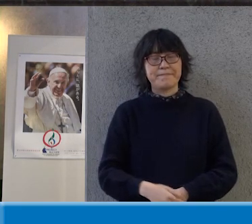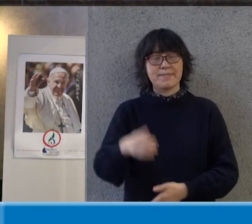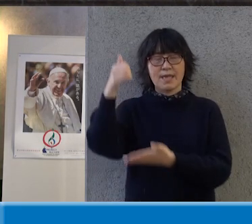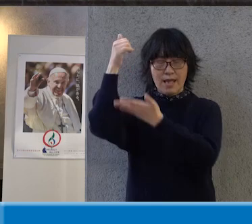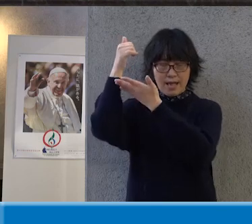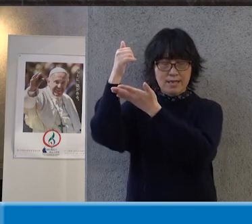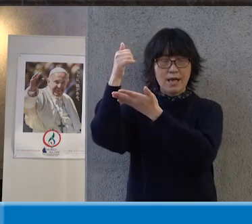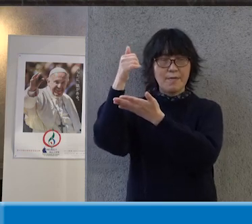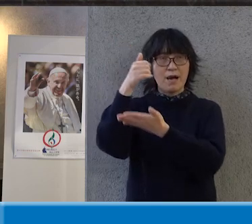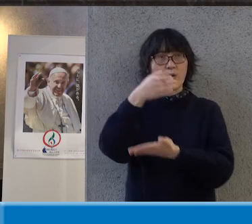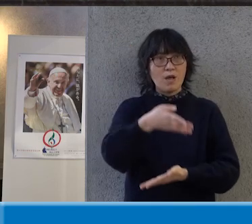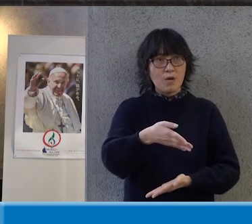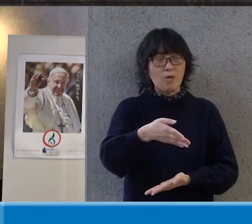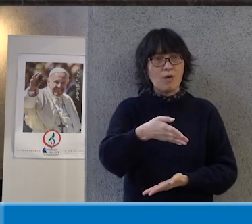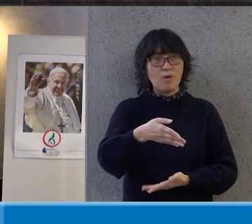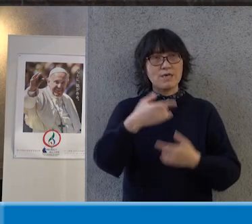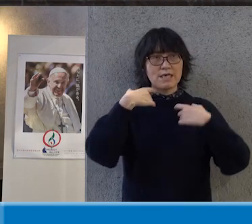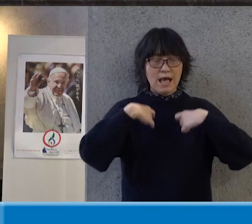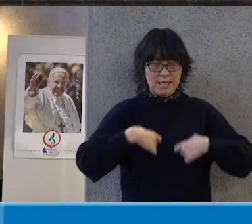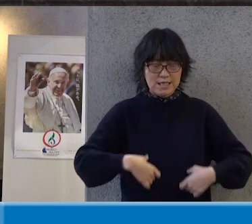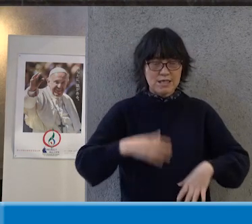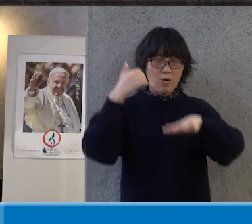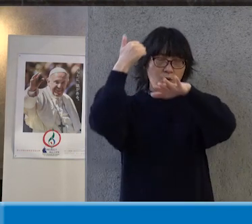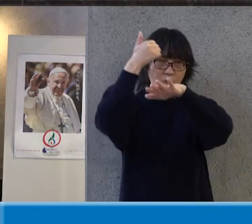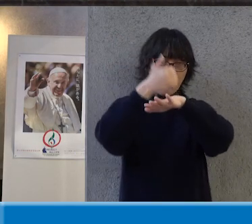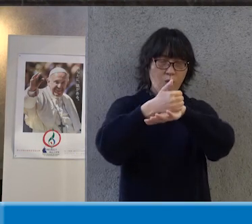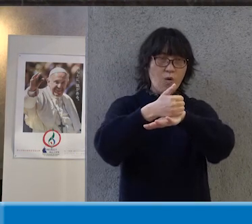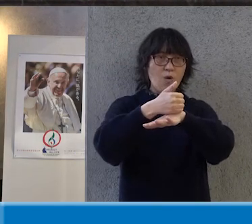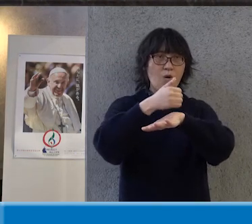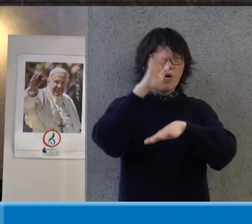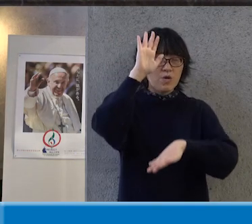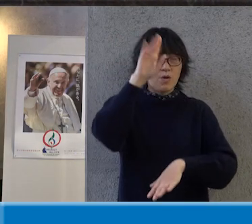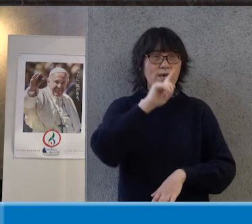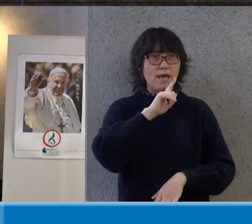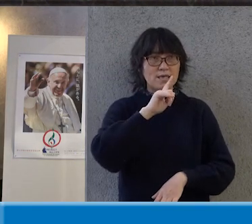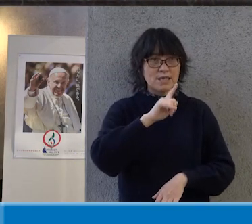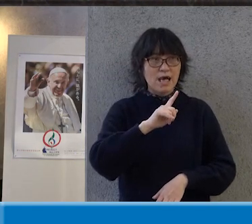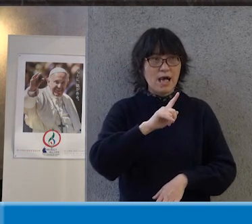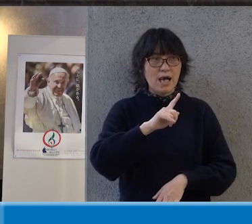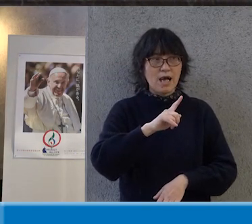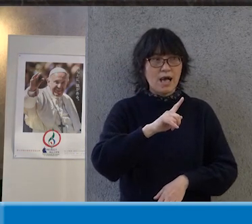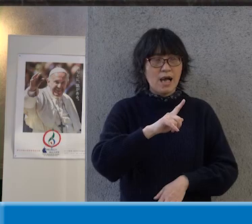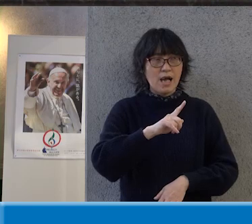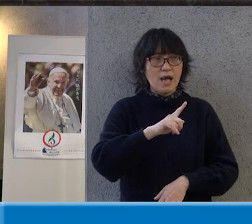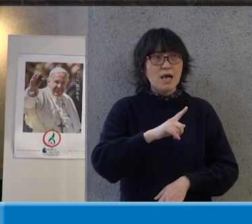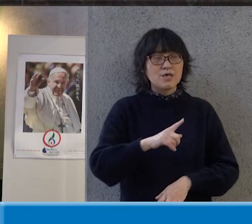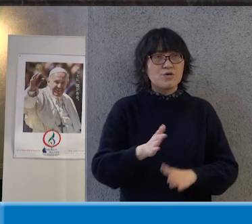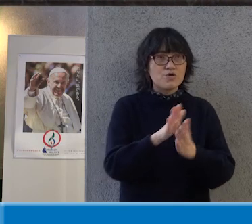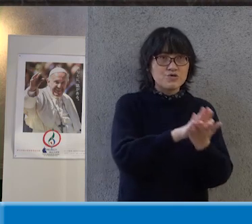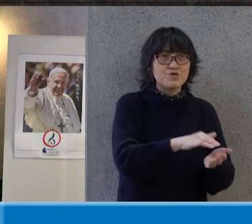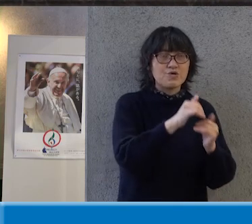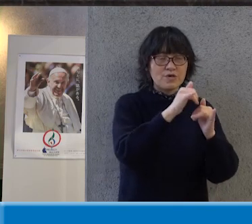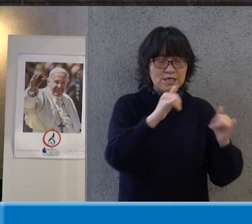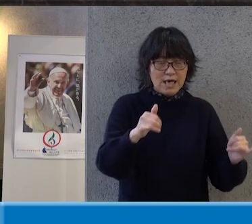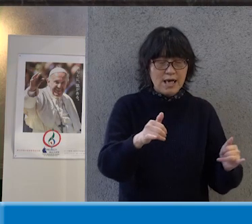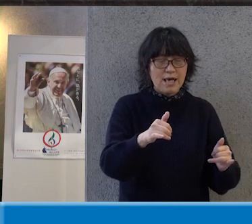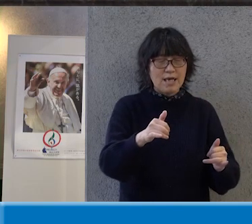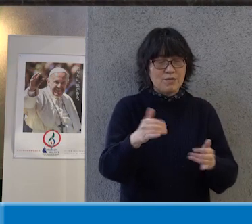これを祭司、王、預言者、殉教者の上に注がれました